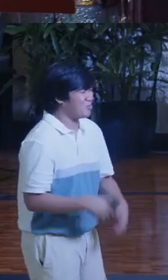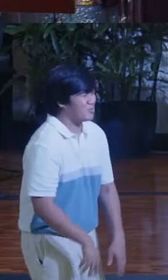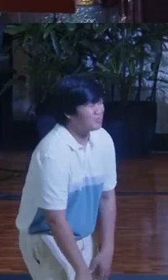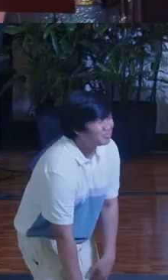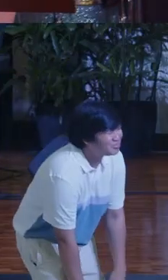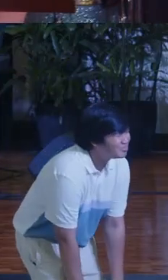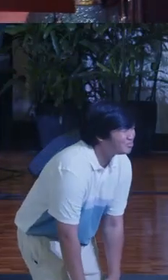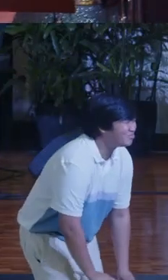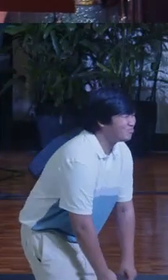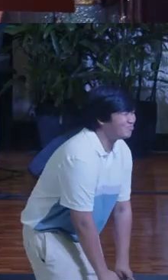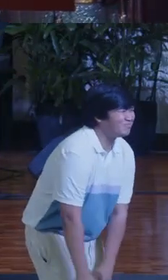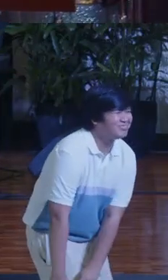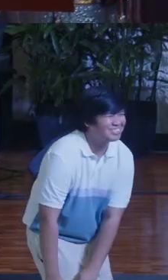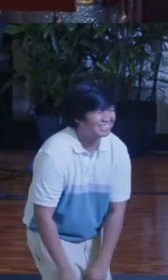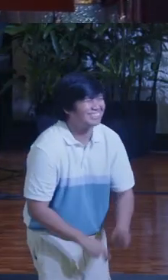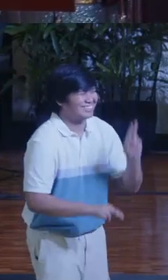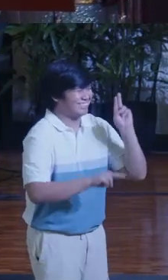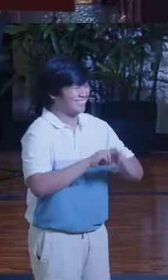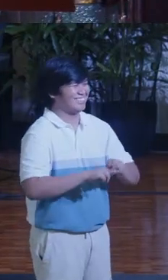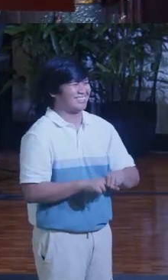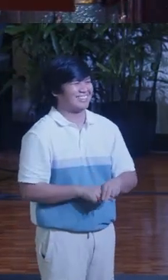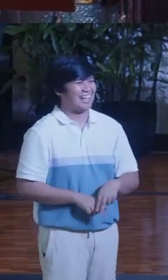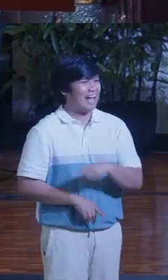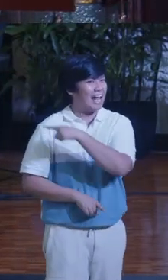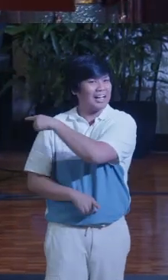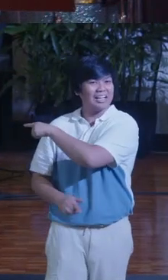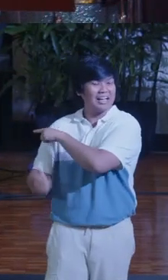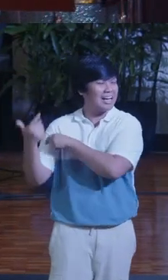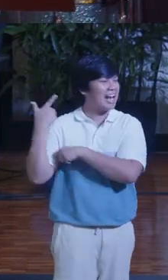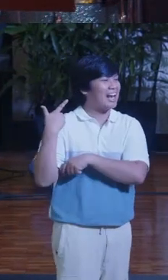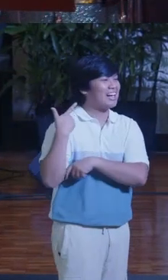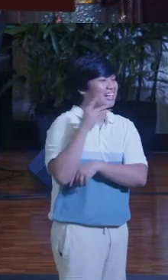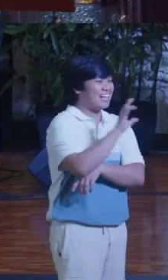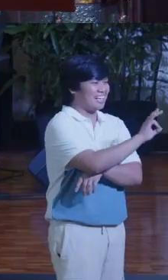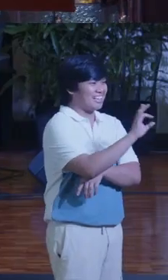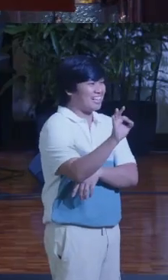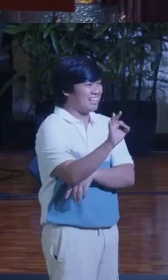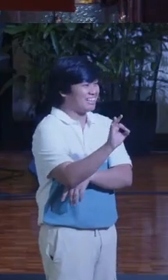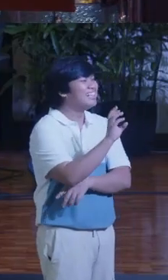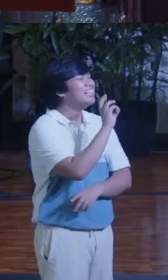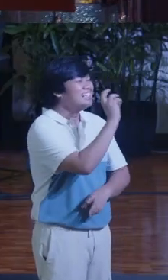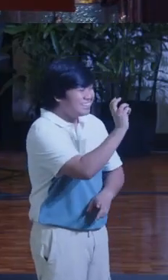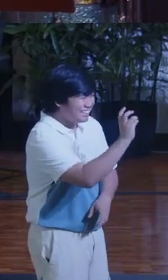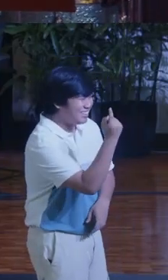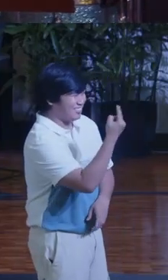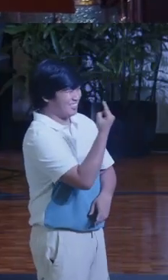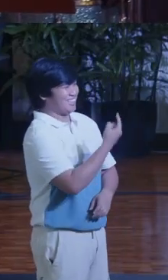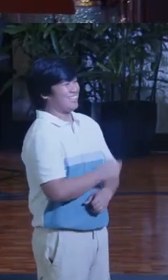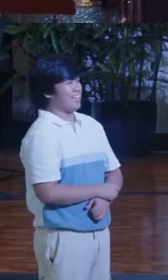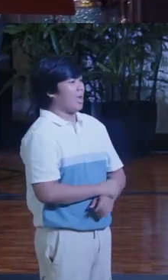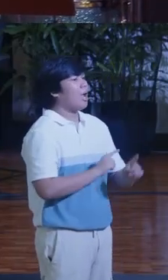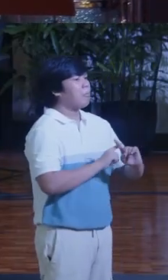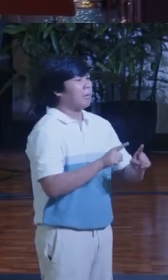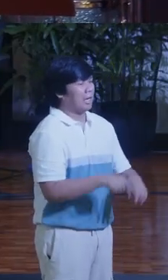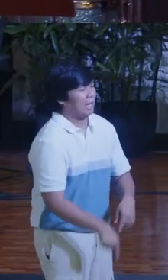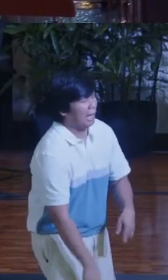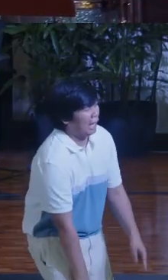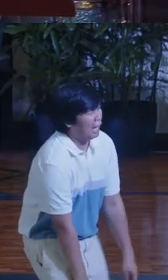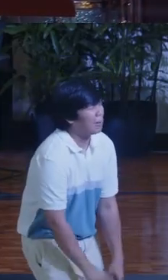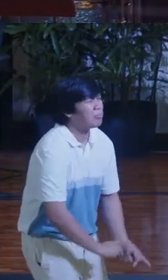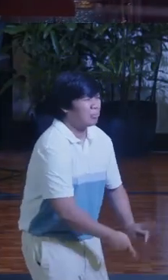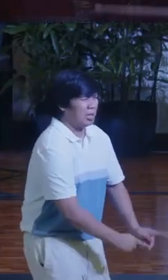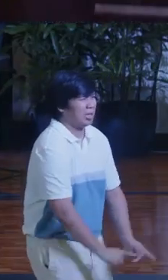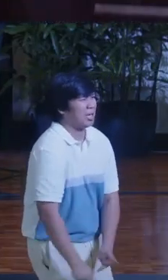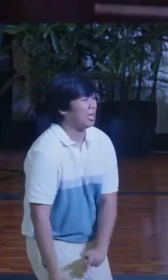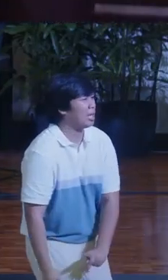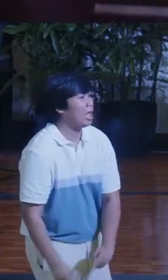ko. Hindi pa naman ako 99. No? Pero meron lang pong diferensya sa tuhod